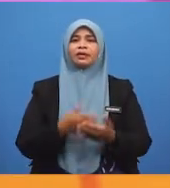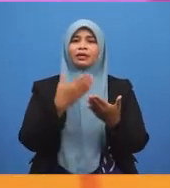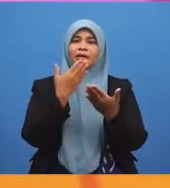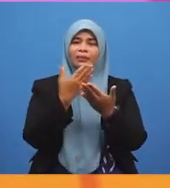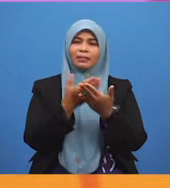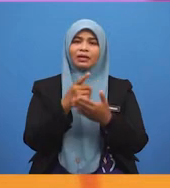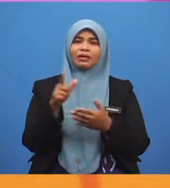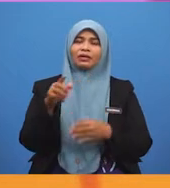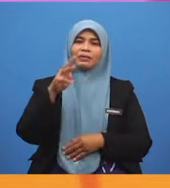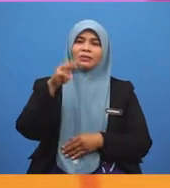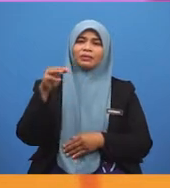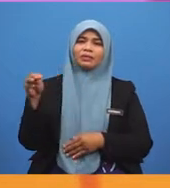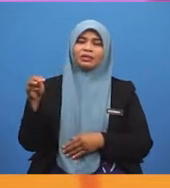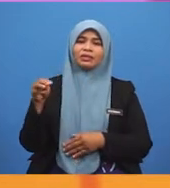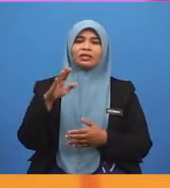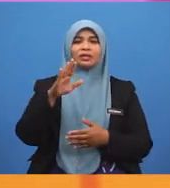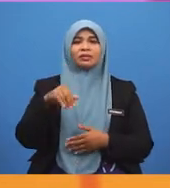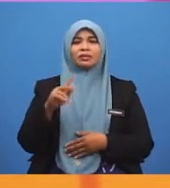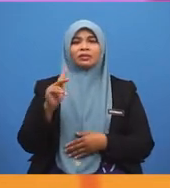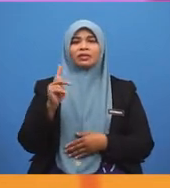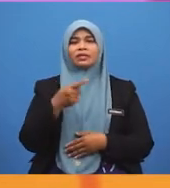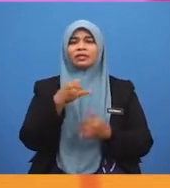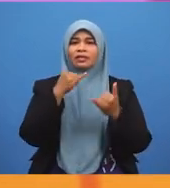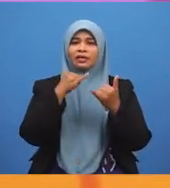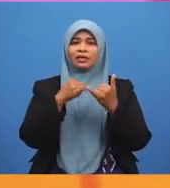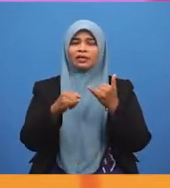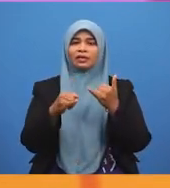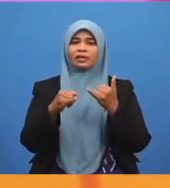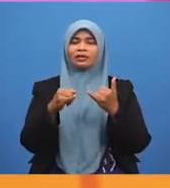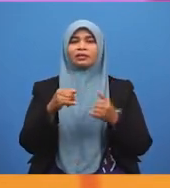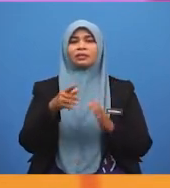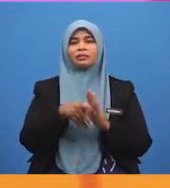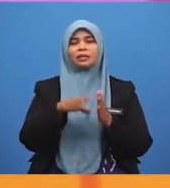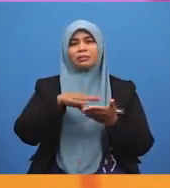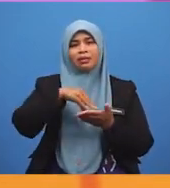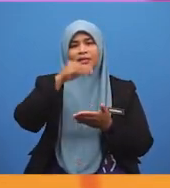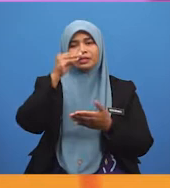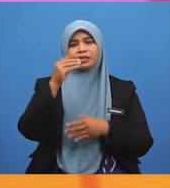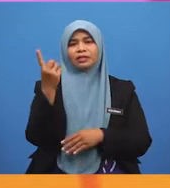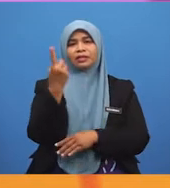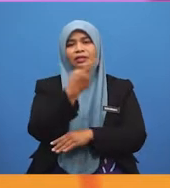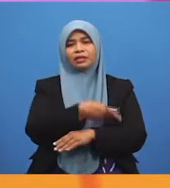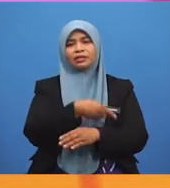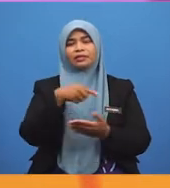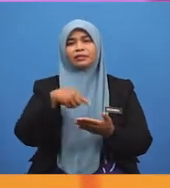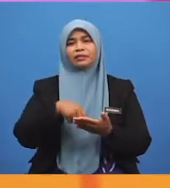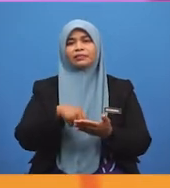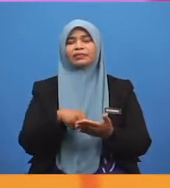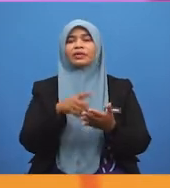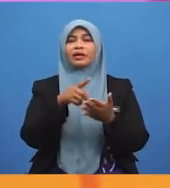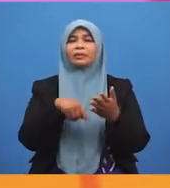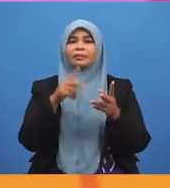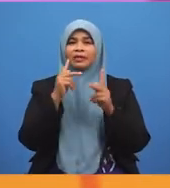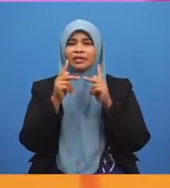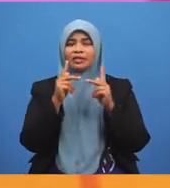Baiklah murid-murid, sebelum kita mengakhiri sesi pembelajaran kita pada hari ini, apa